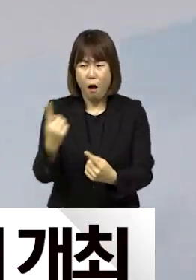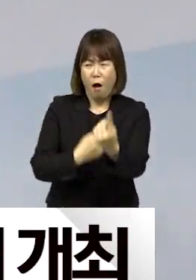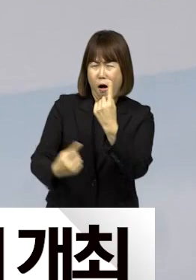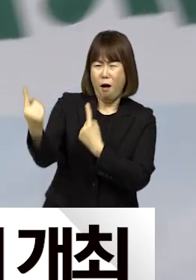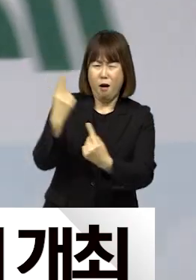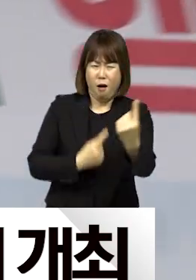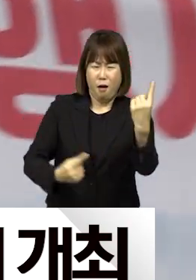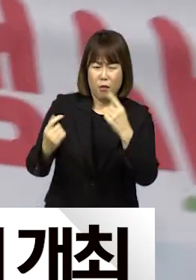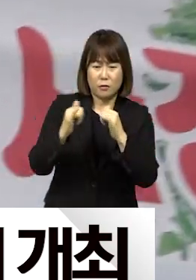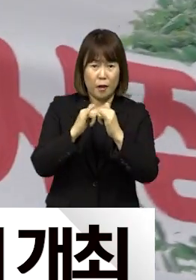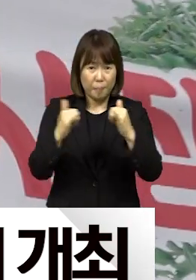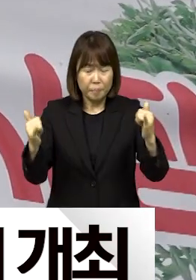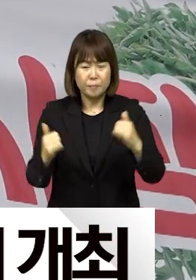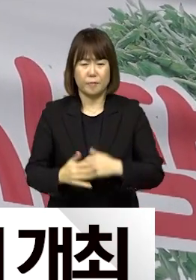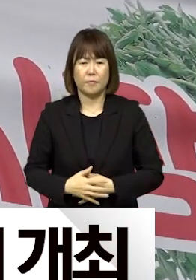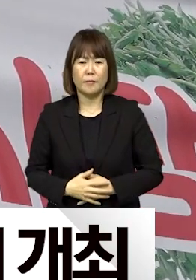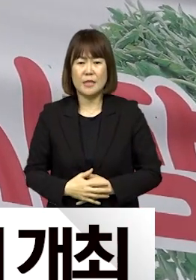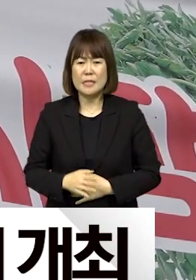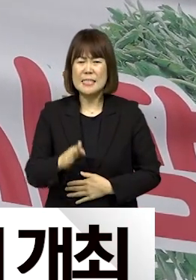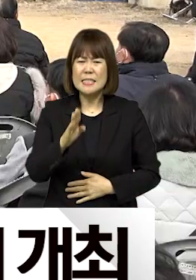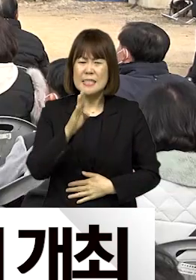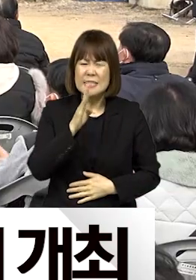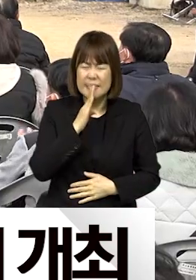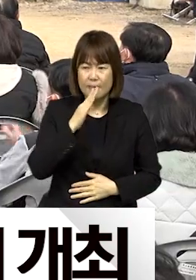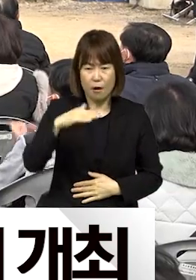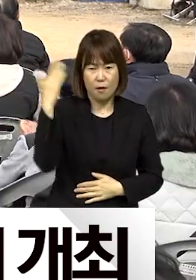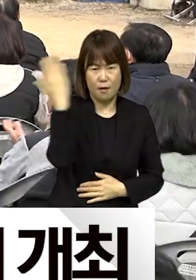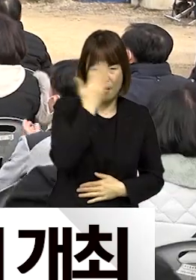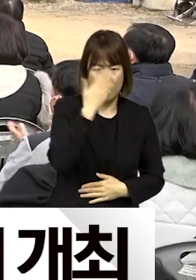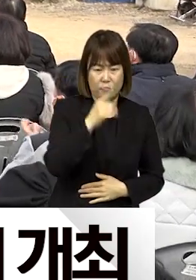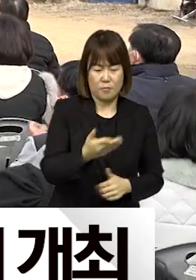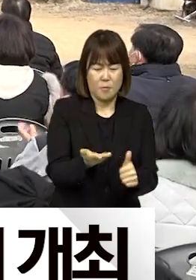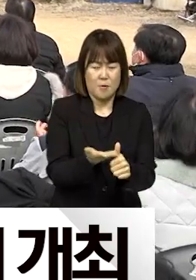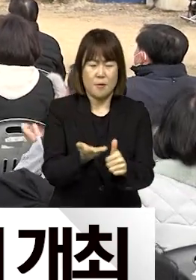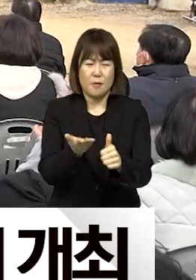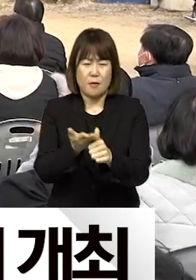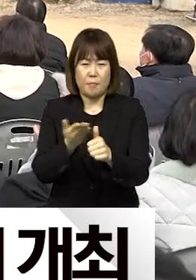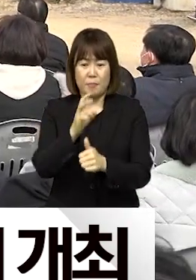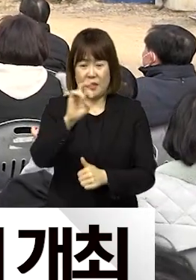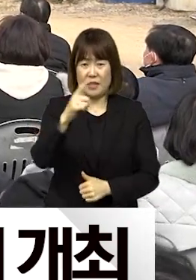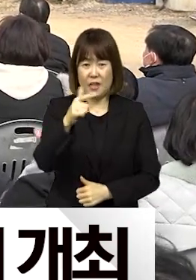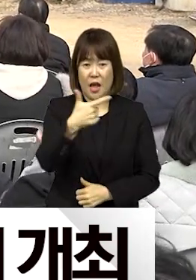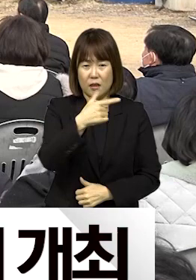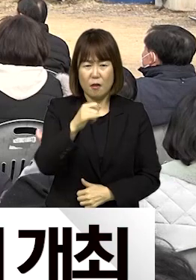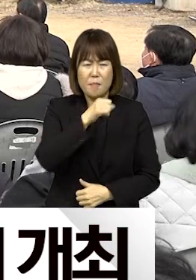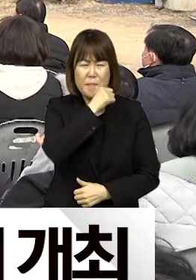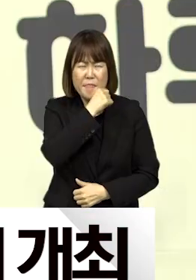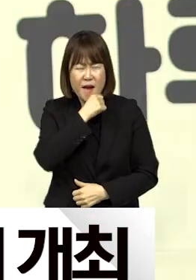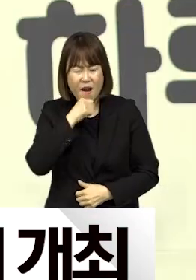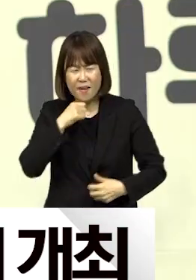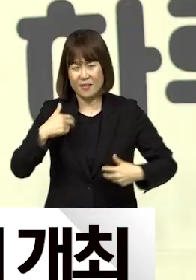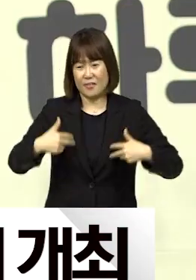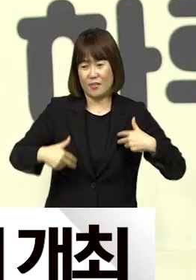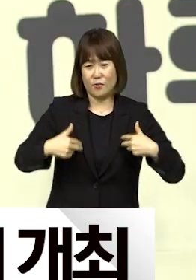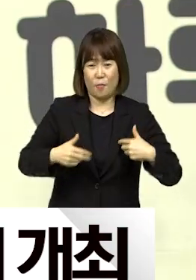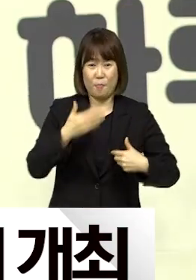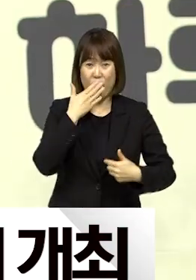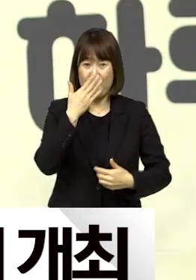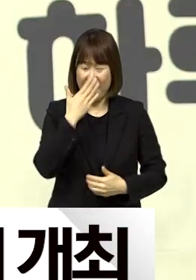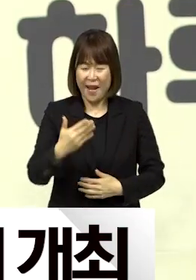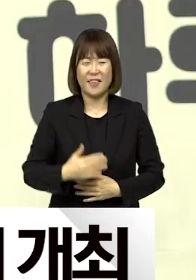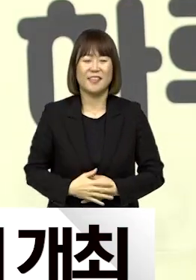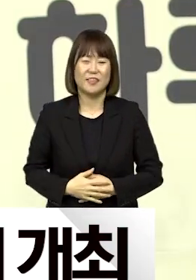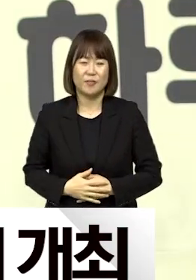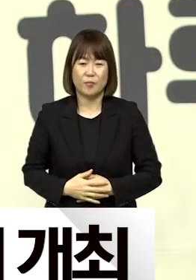행사기간 동안 원동면을 방문하는 방문객을 대상으로 친환경 청정지역에서 바로 재배된 원동 미나리를